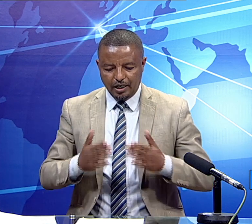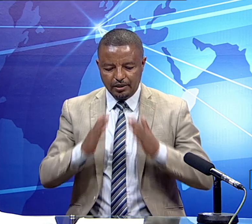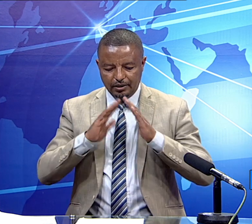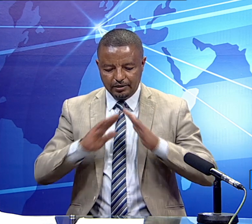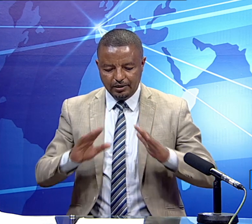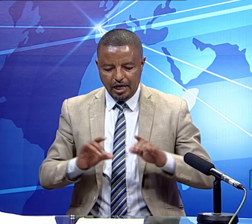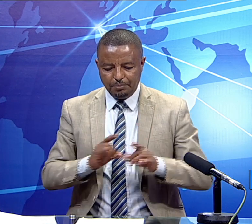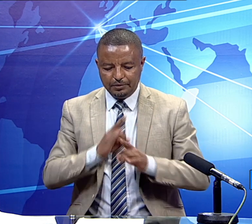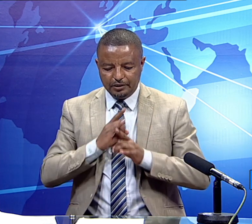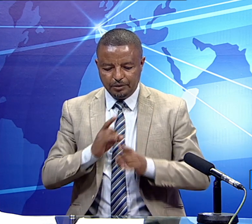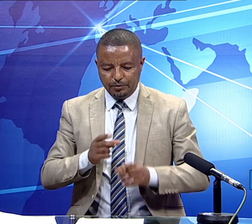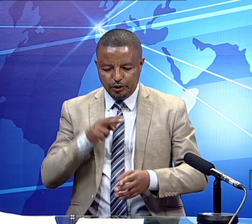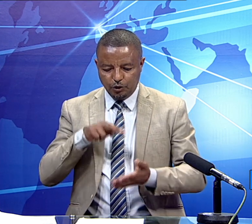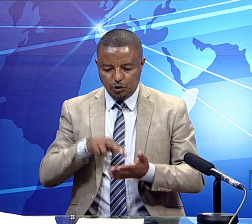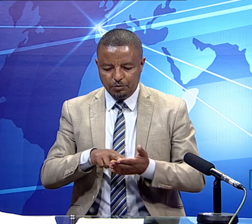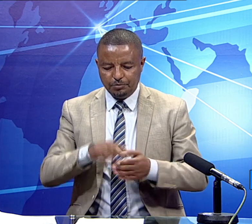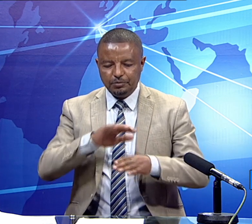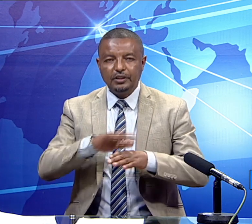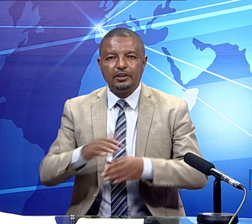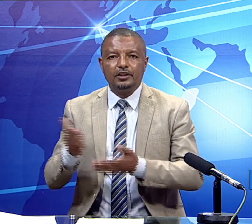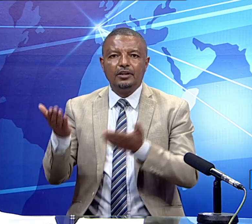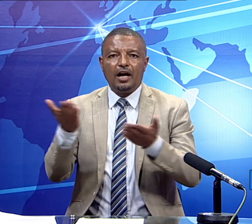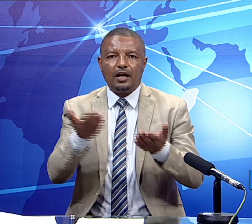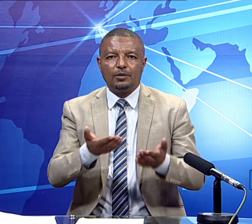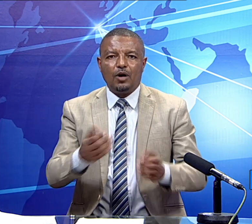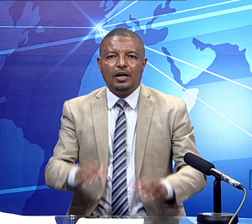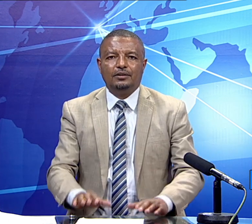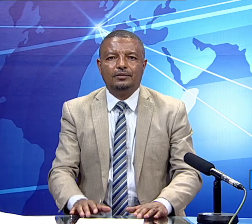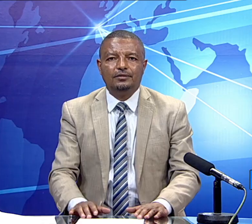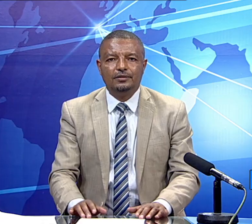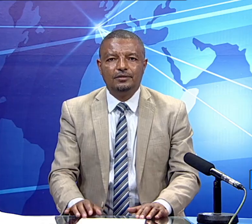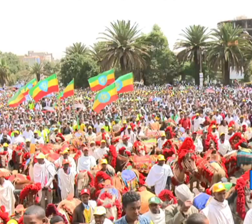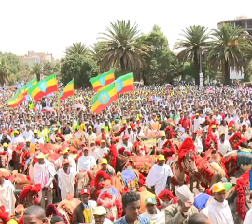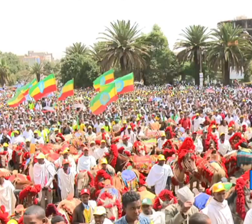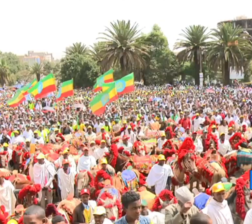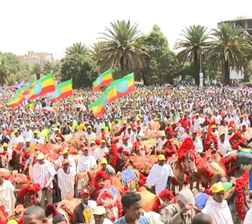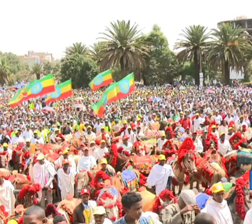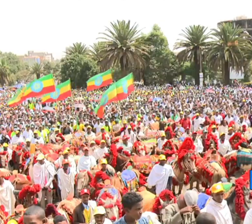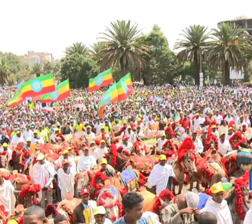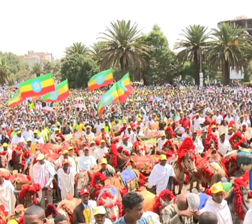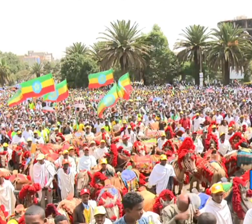ሁሉም አካል ለሰላም ዘብ እንዲቆምም ጥሪ አቅርበዋል።